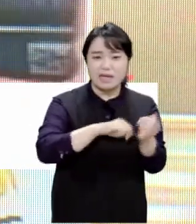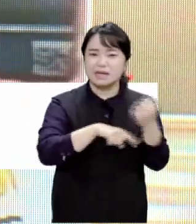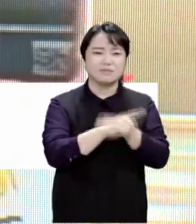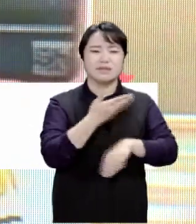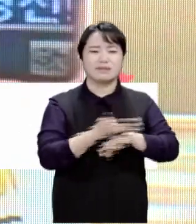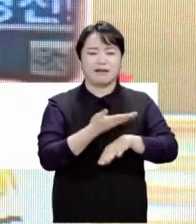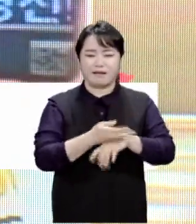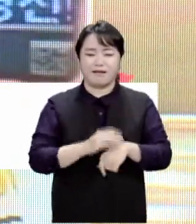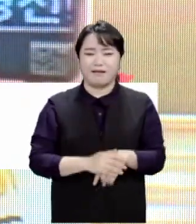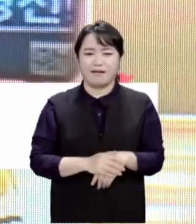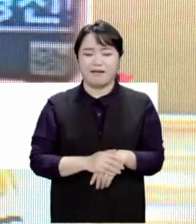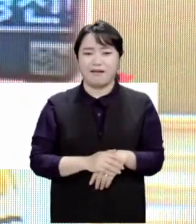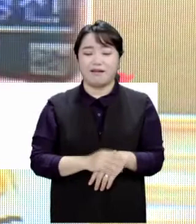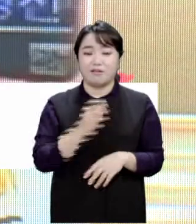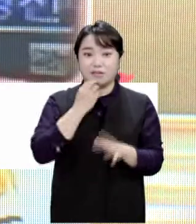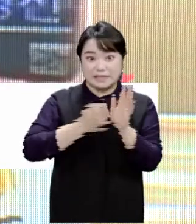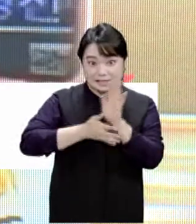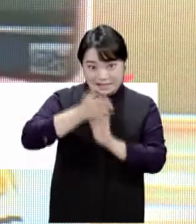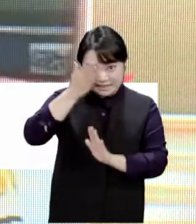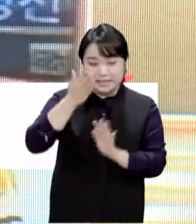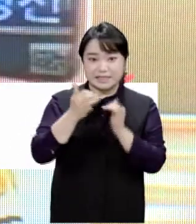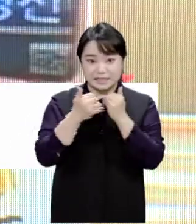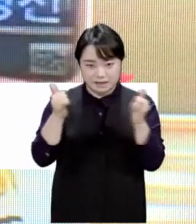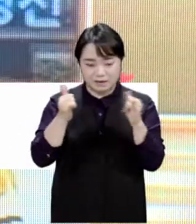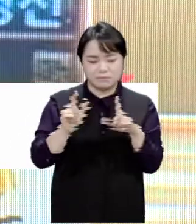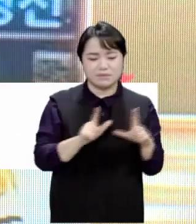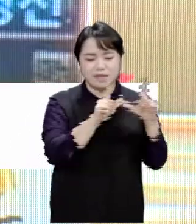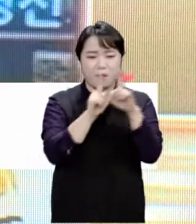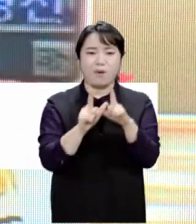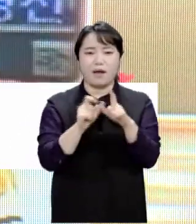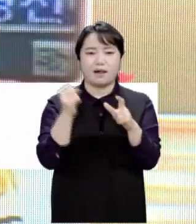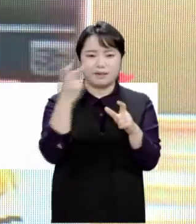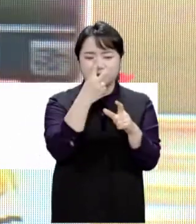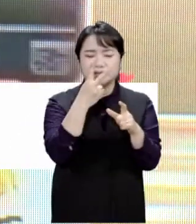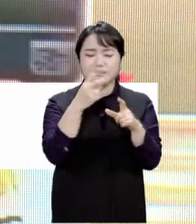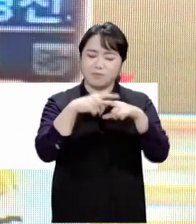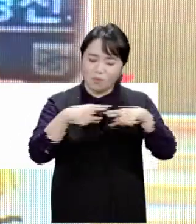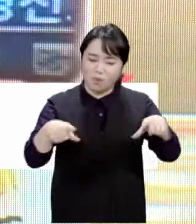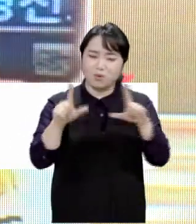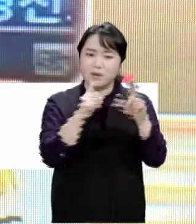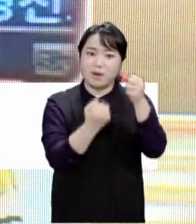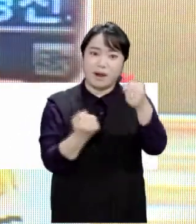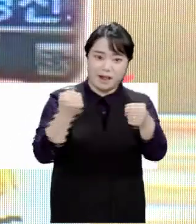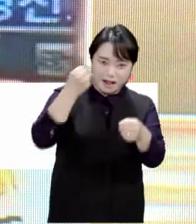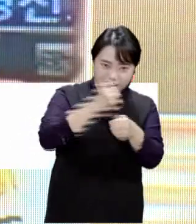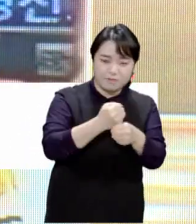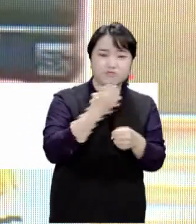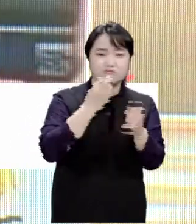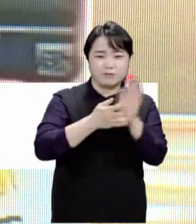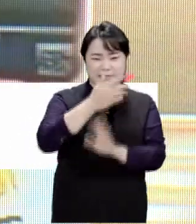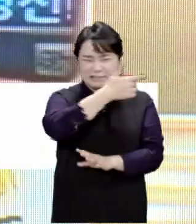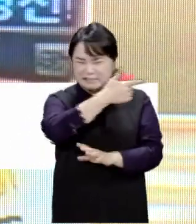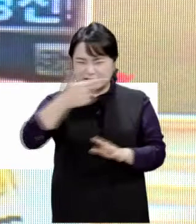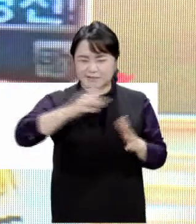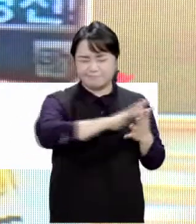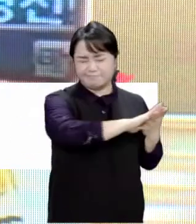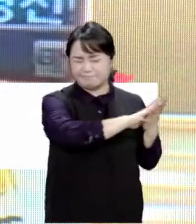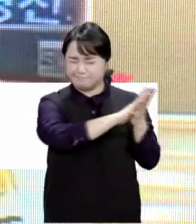박영선 캠프는 서울 시민이 일상으로 회복하고 서울시의 대전환을